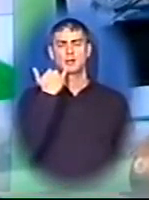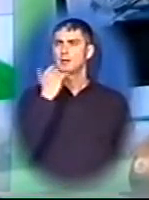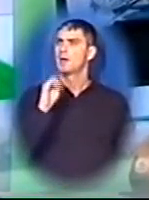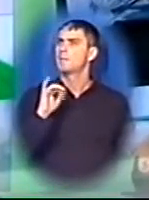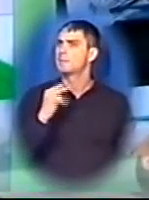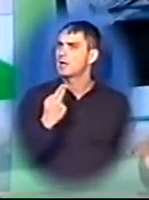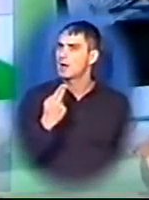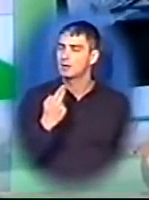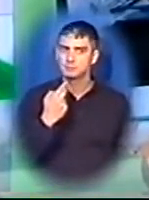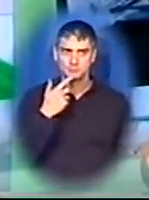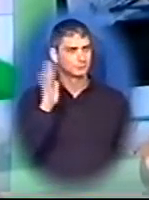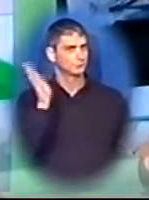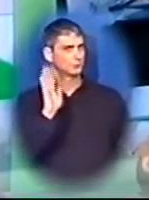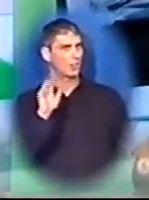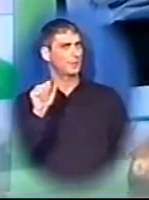מאיה?